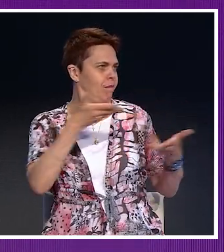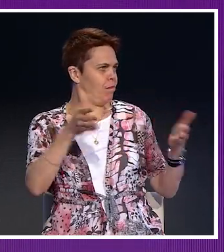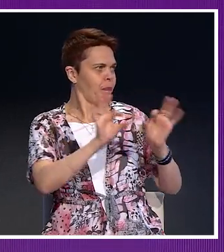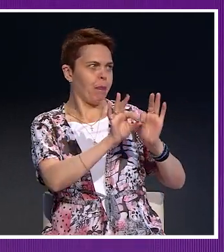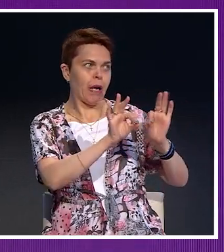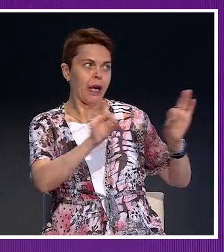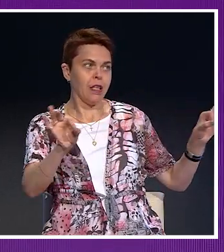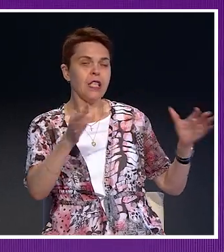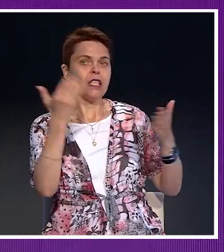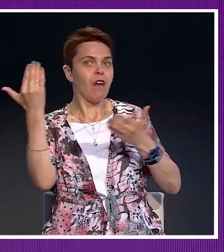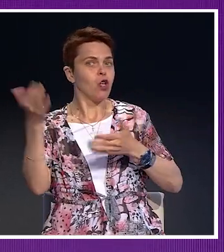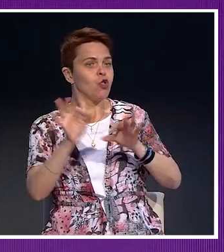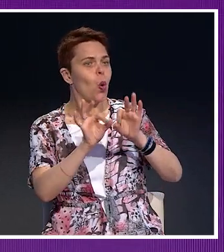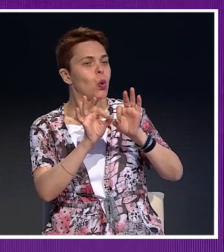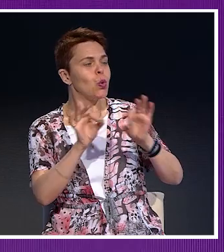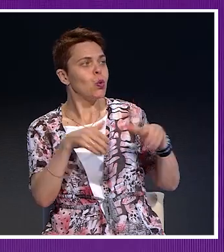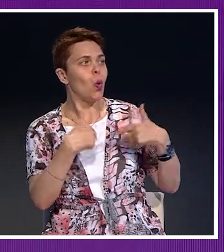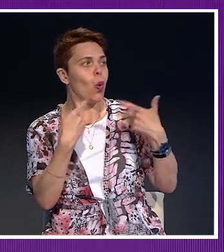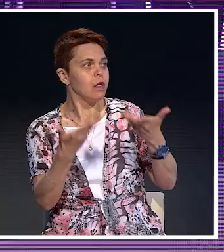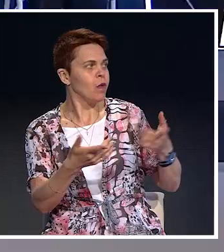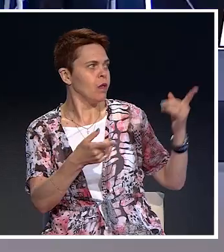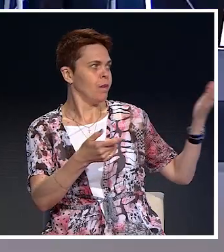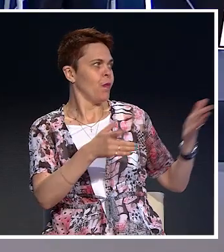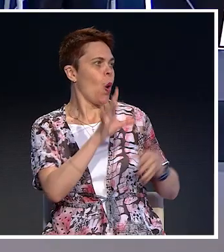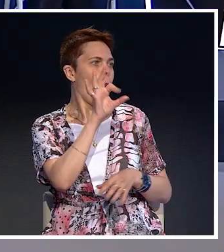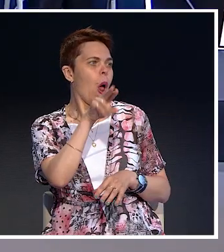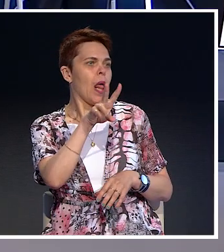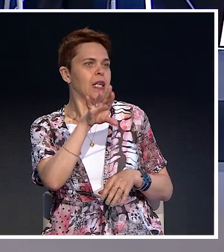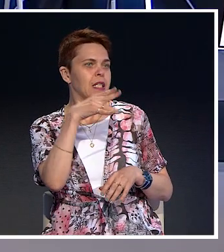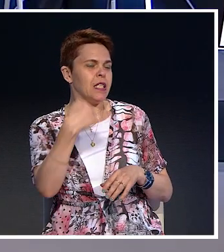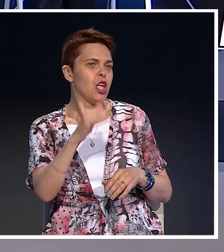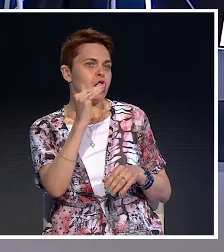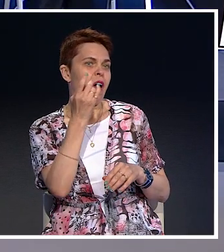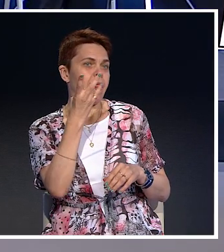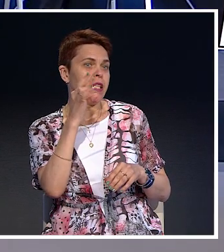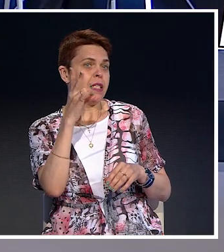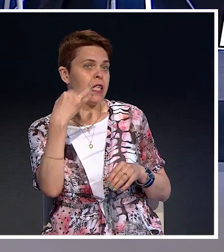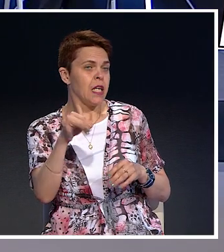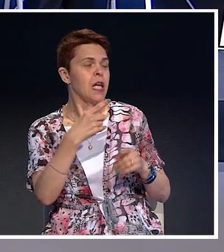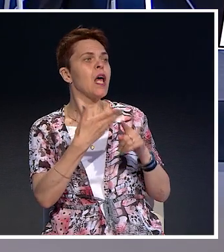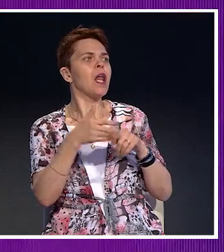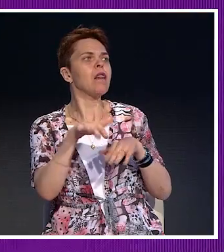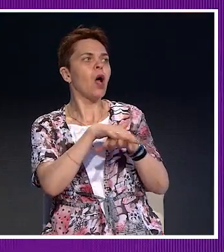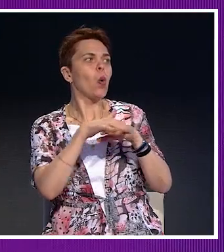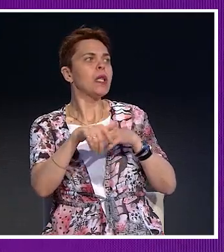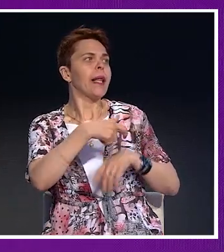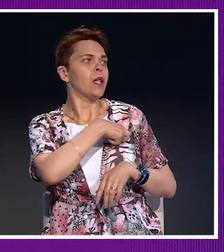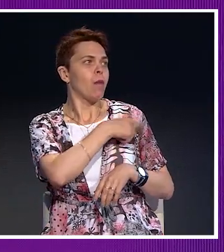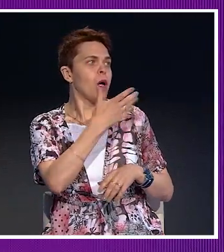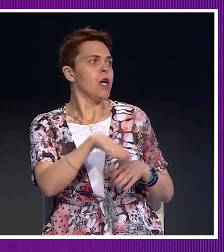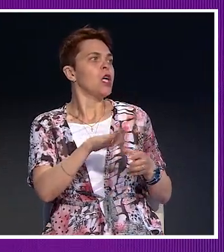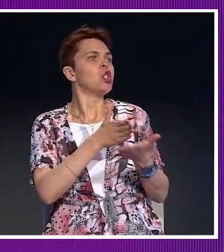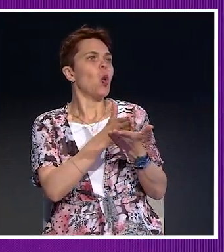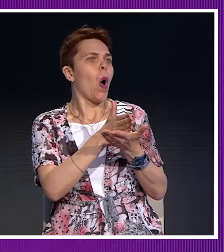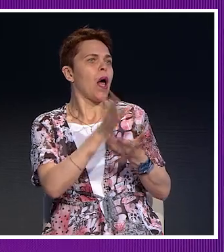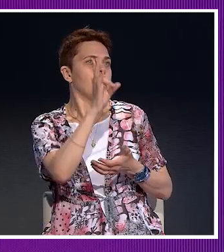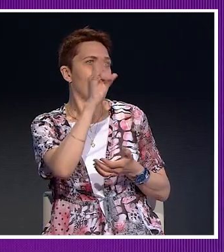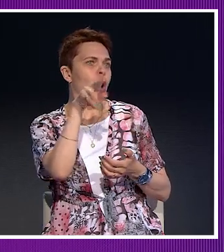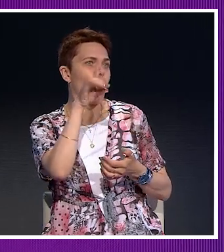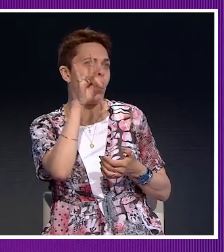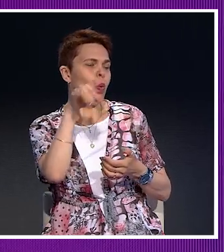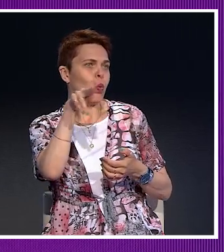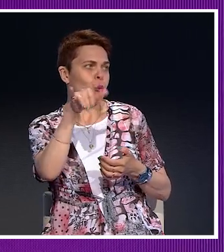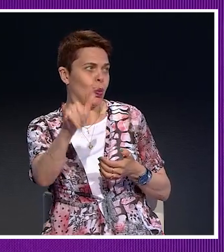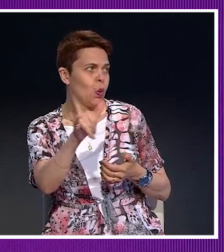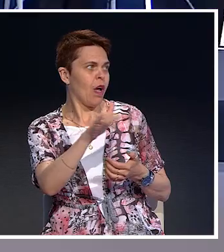Я, з вашого дозволу, відрекомендую. Почнемо з Олексія Жмеренецького, народний депутат України, фракція «Слуга народу».